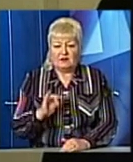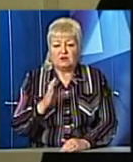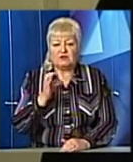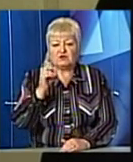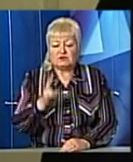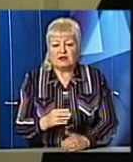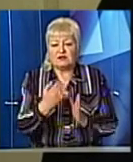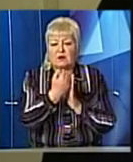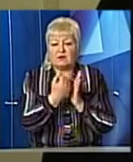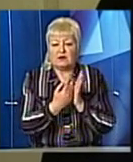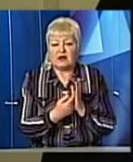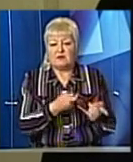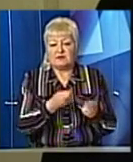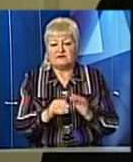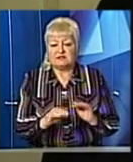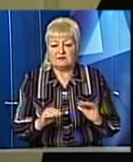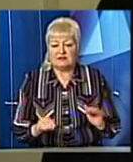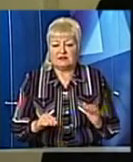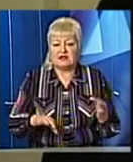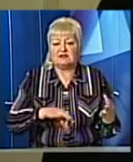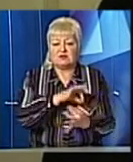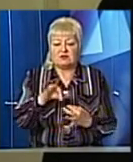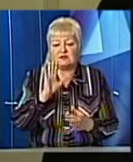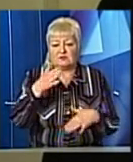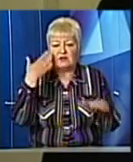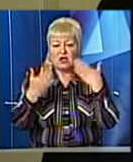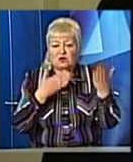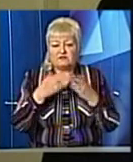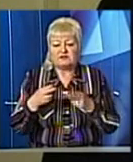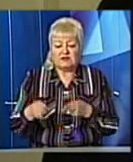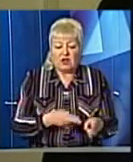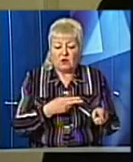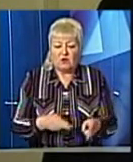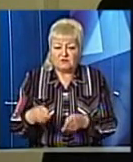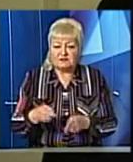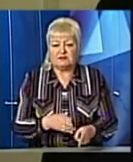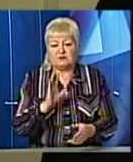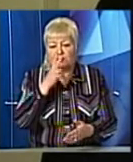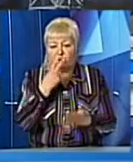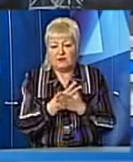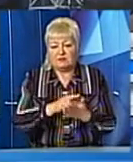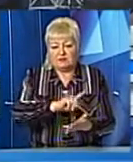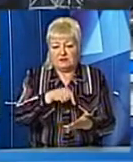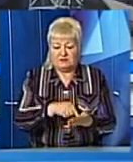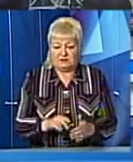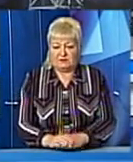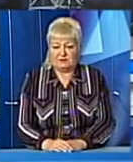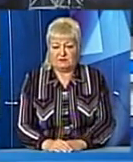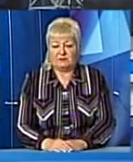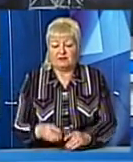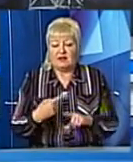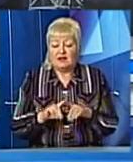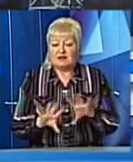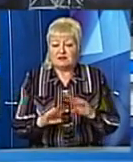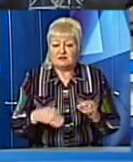програма, ми привеземо дітей-сиротинців, яких будемо розважати і на ковзанці, і будемо показувати місто. І це все,